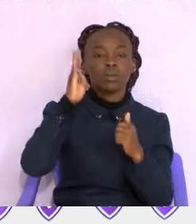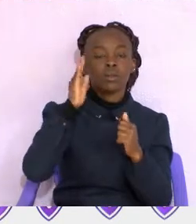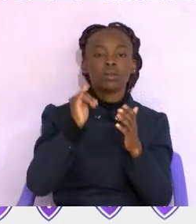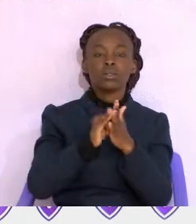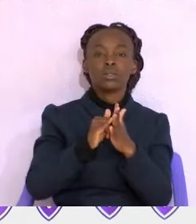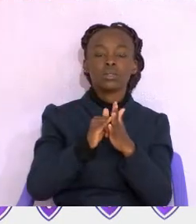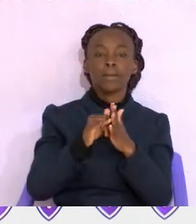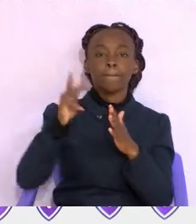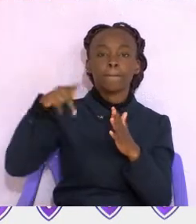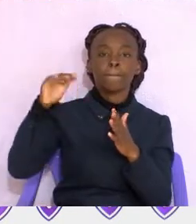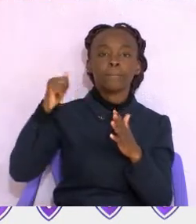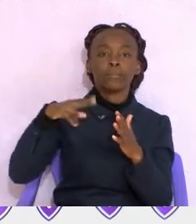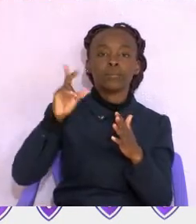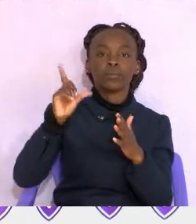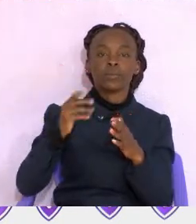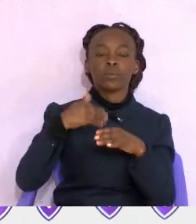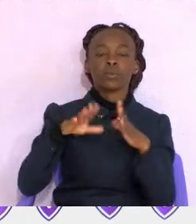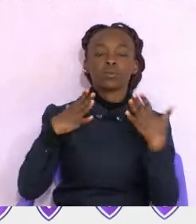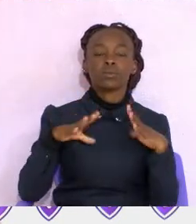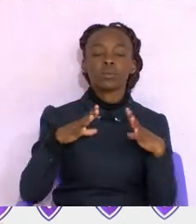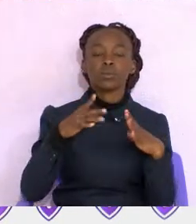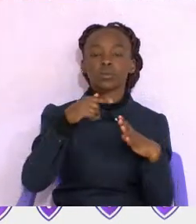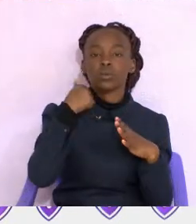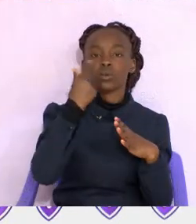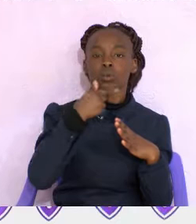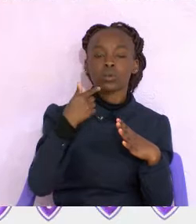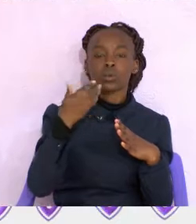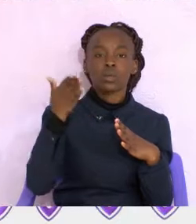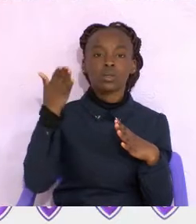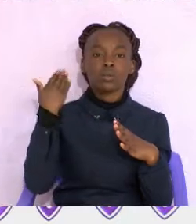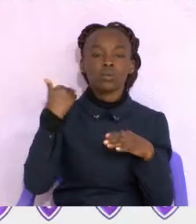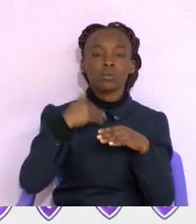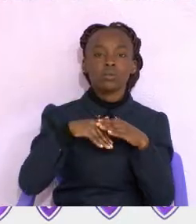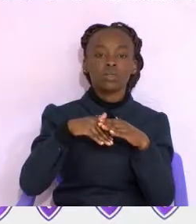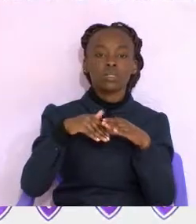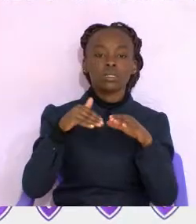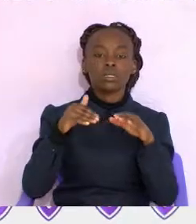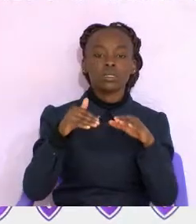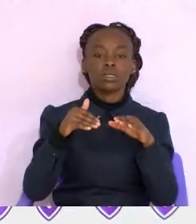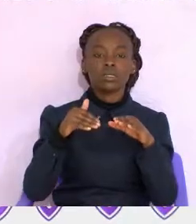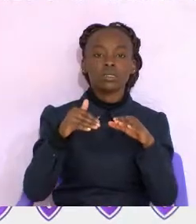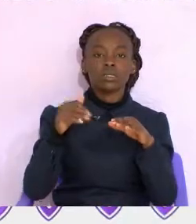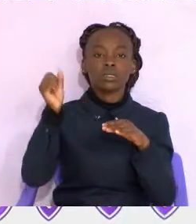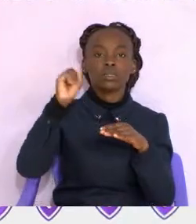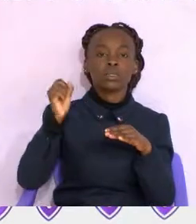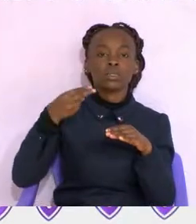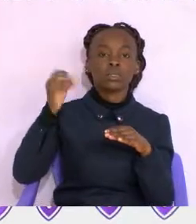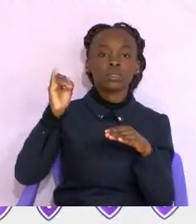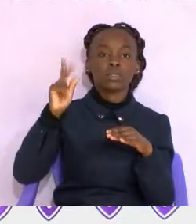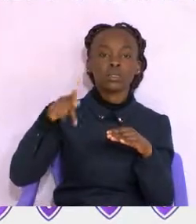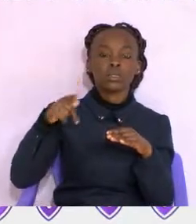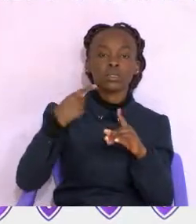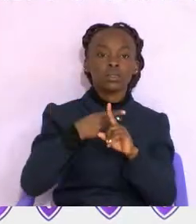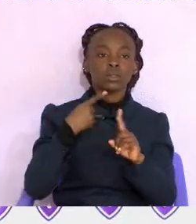alikuwa katika ama alikuwa katikati ya watu waliokuwa kwa meli. Na wapendwa, tangia mwanzo wa ule safari